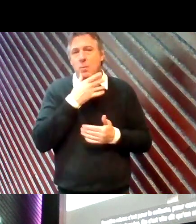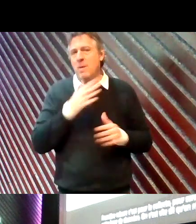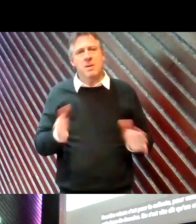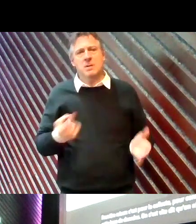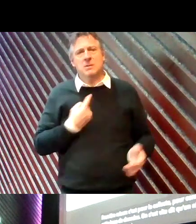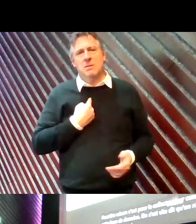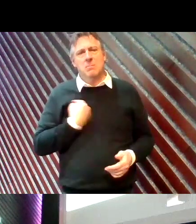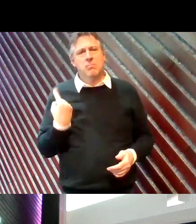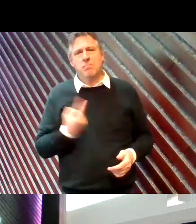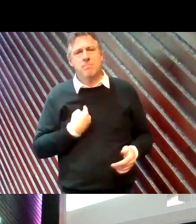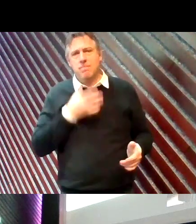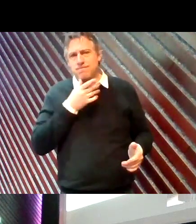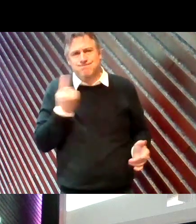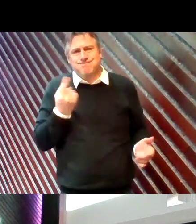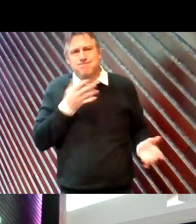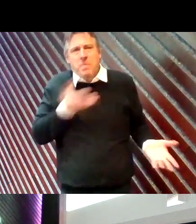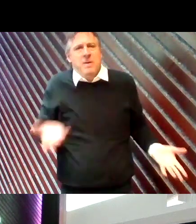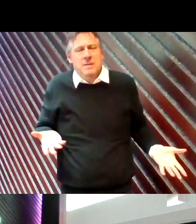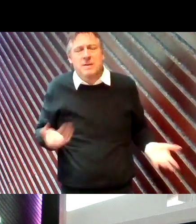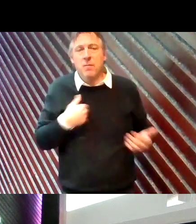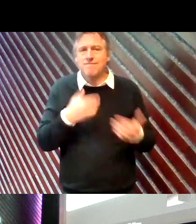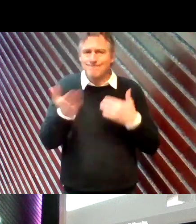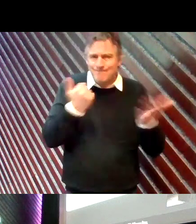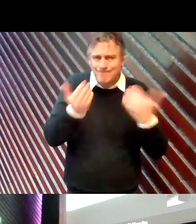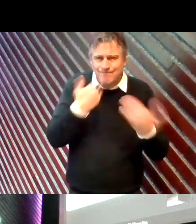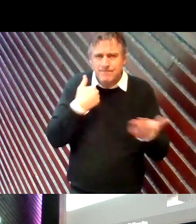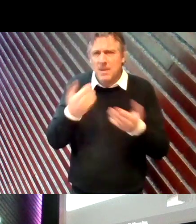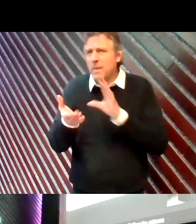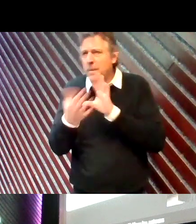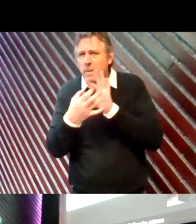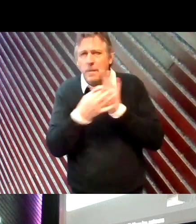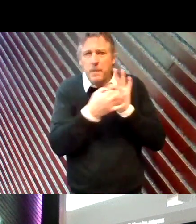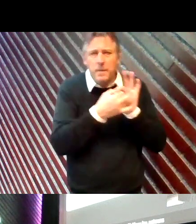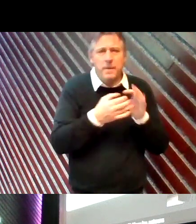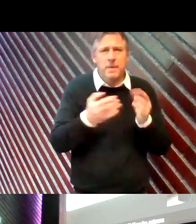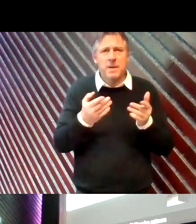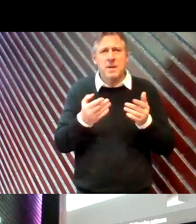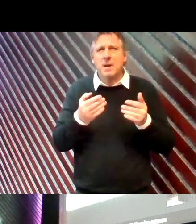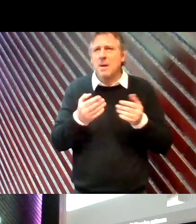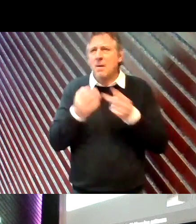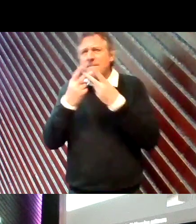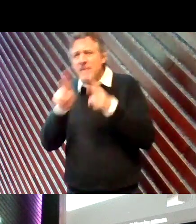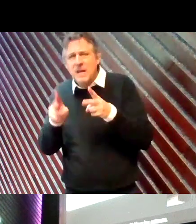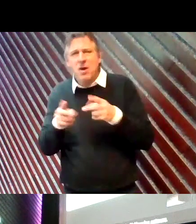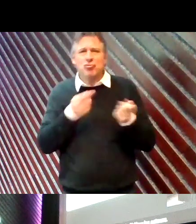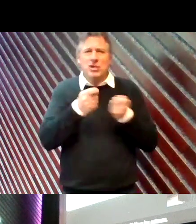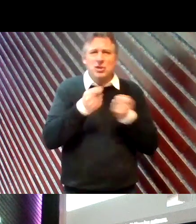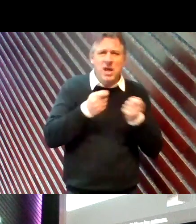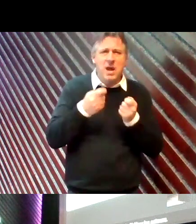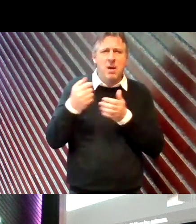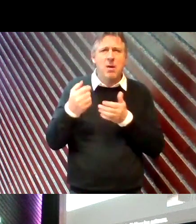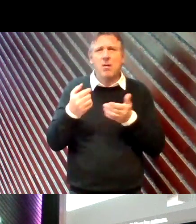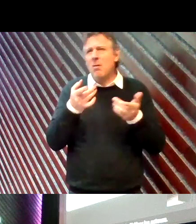acteurs et de faire participer le plus de monde possible donc premier lieu collectivité gestionnaire de patrimoine bien sûr les